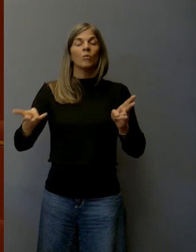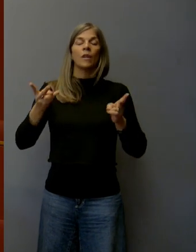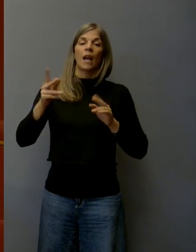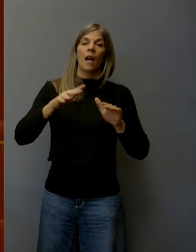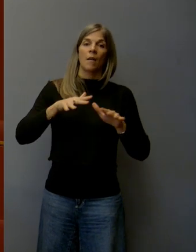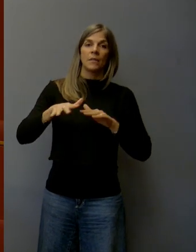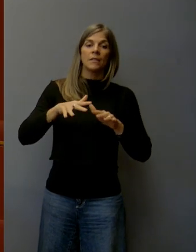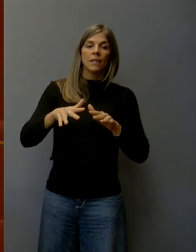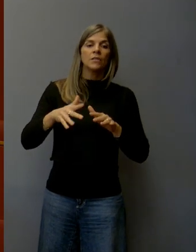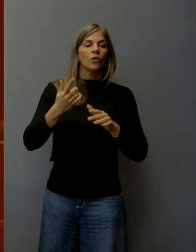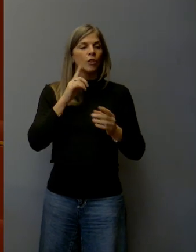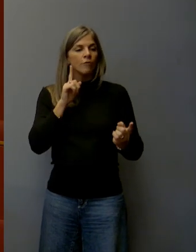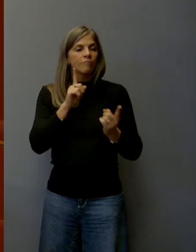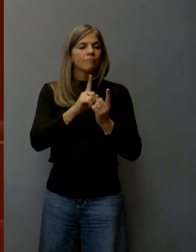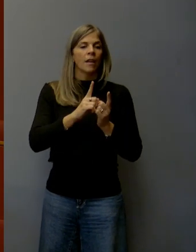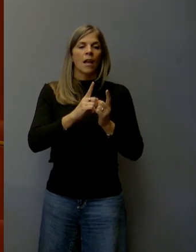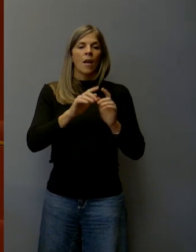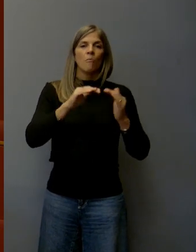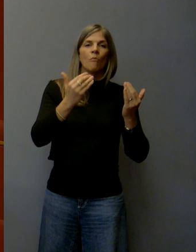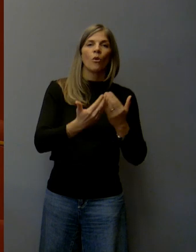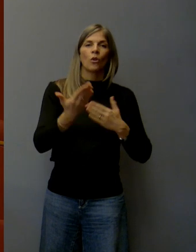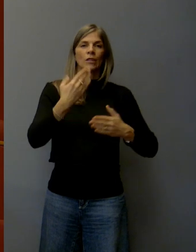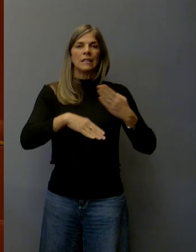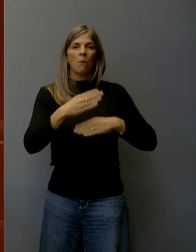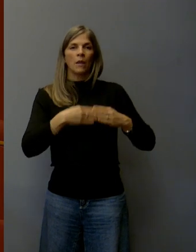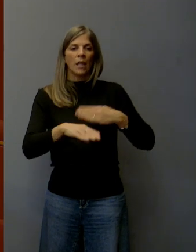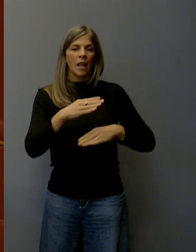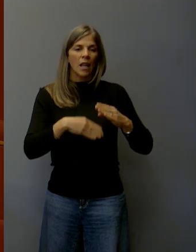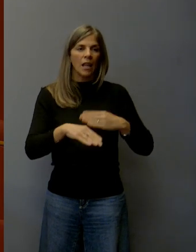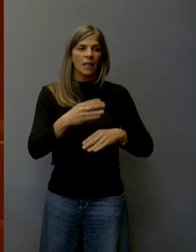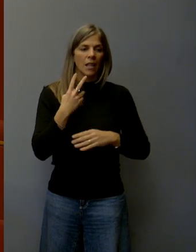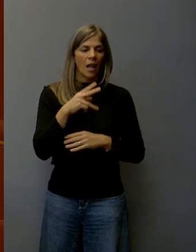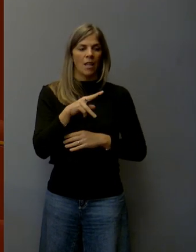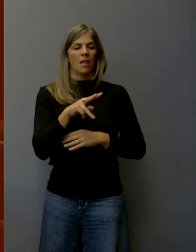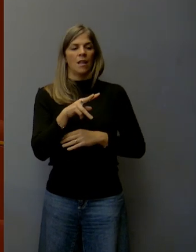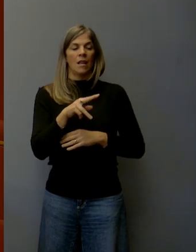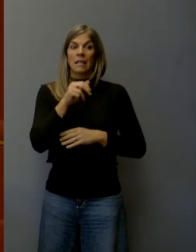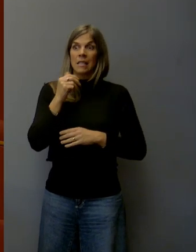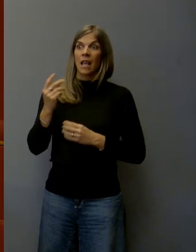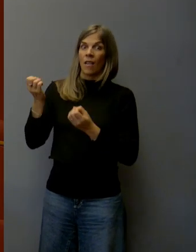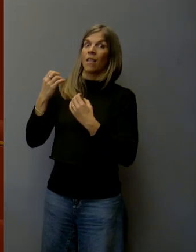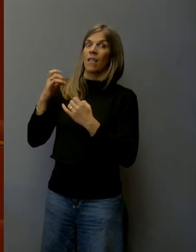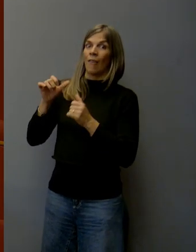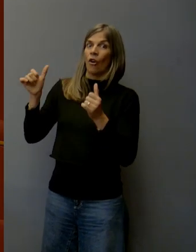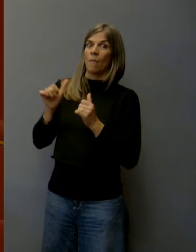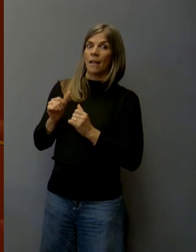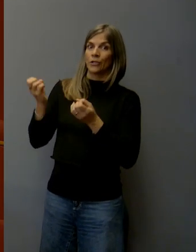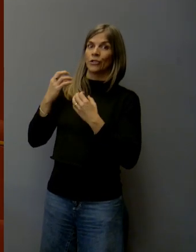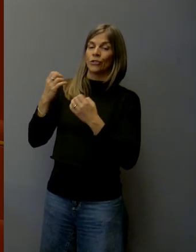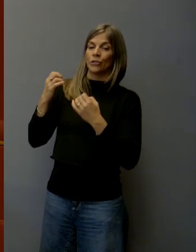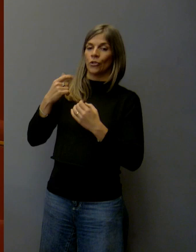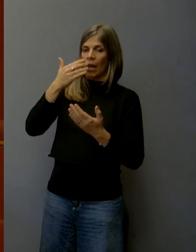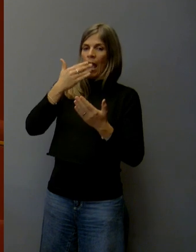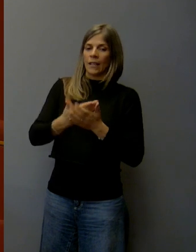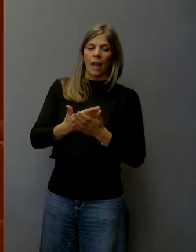col mondo della visibilità senza avere quella disabilità senza avere una formazione adeguata che gli permetta di poter rispondere